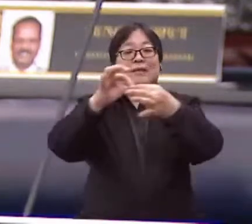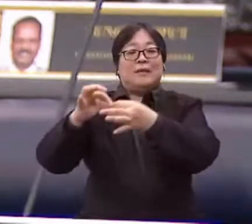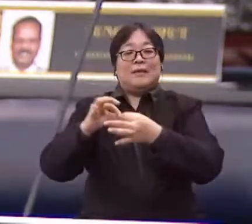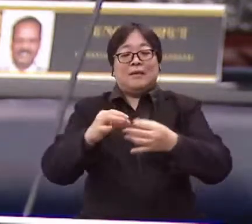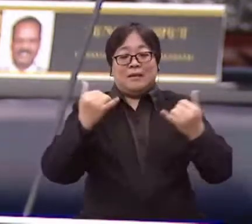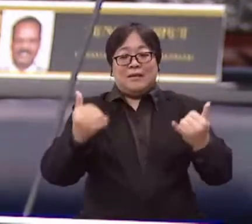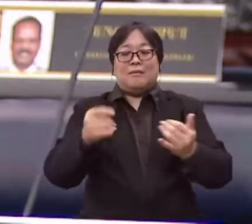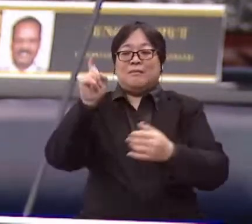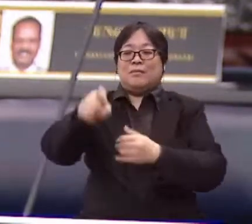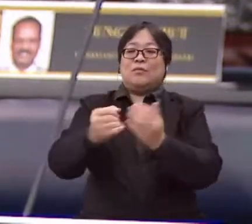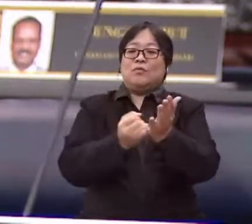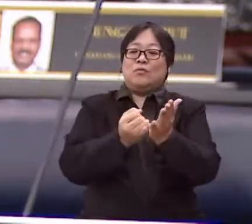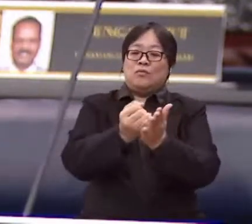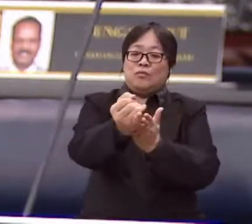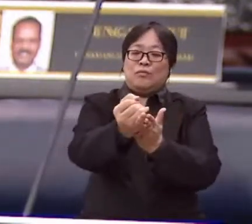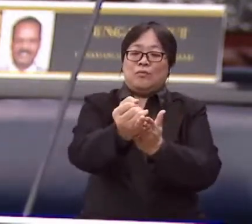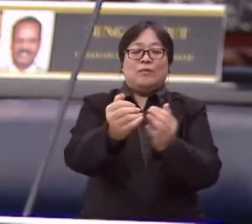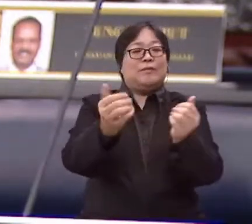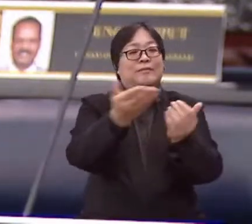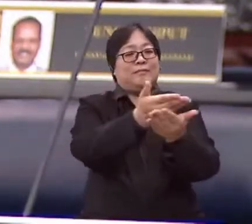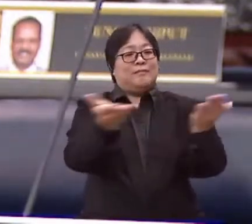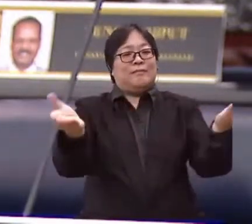jujur dengan